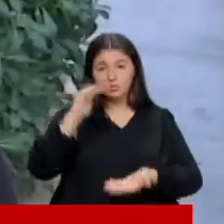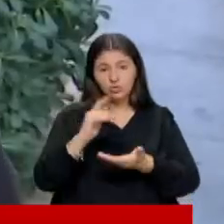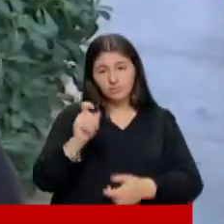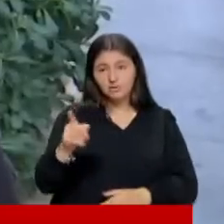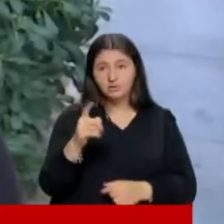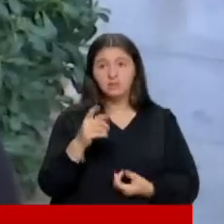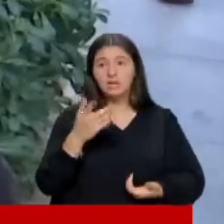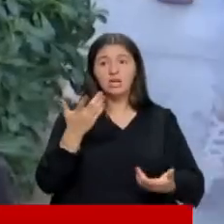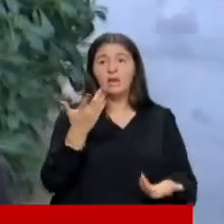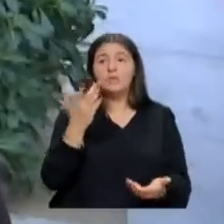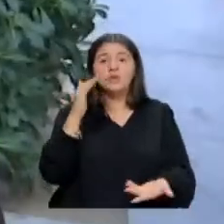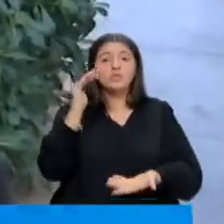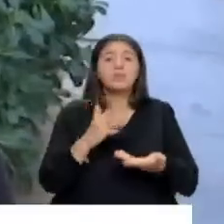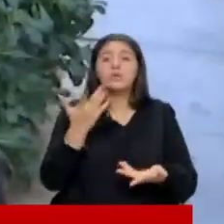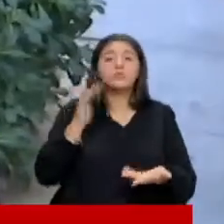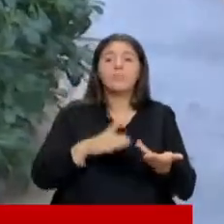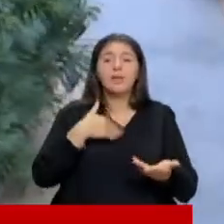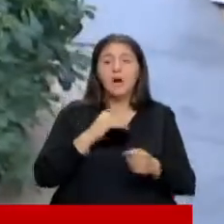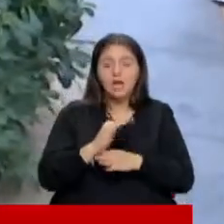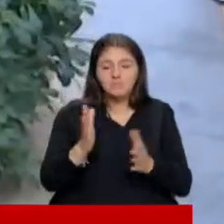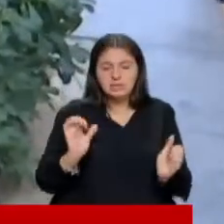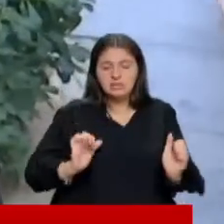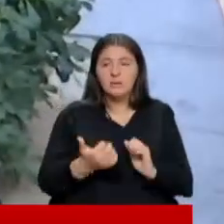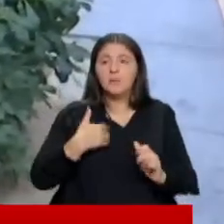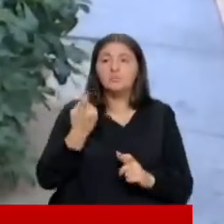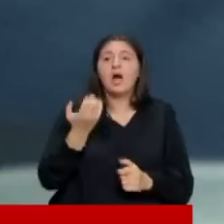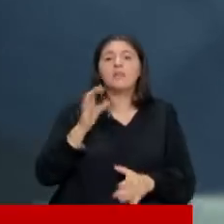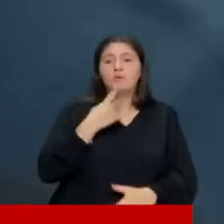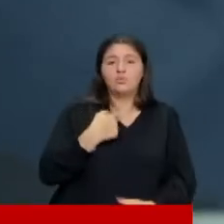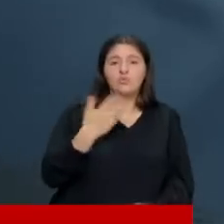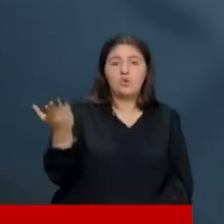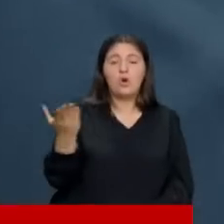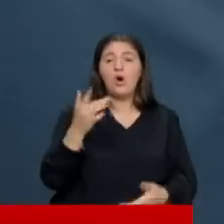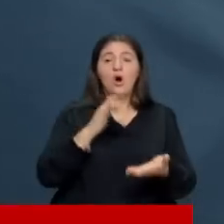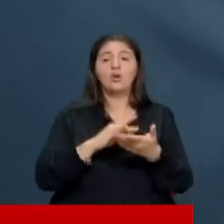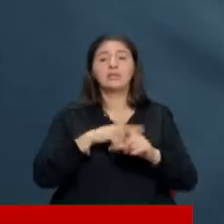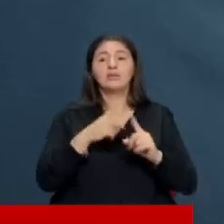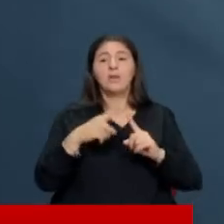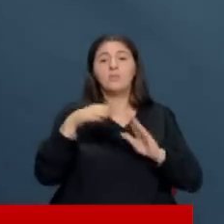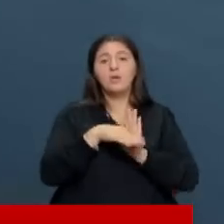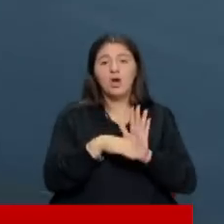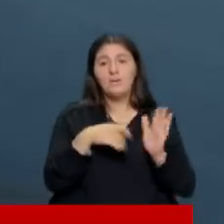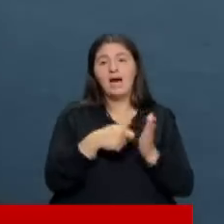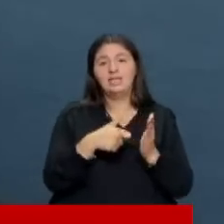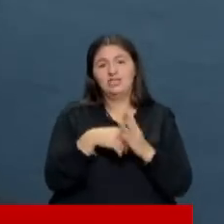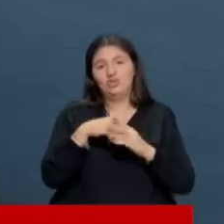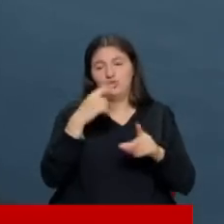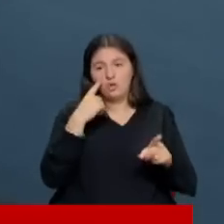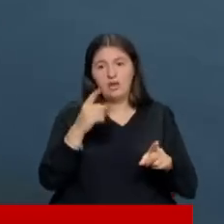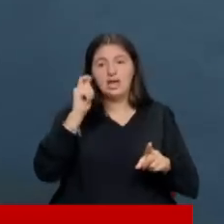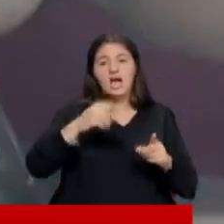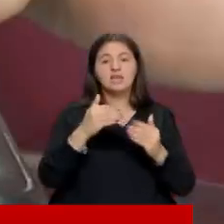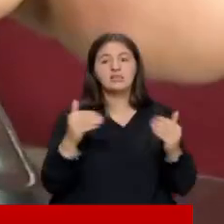çemberleri kısıtladığın zaman ne düşecek benim yaşadığım Sen bana hiçbir şey alma diyorsun o zaman hükümeti Orta vadeli programa dağıldığı kredi kart